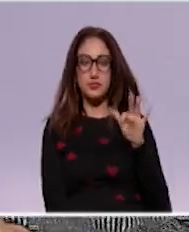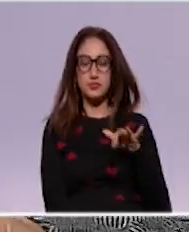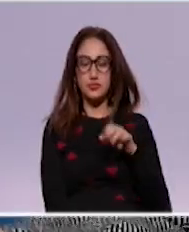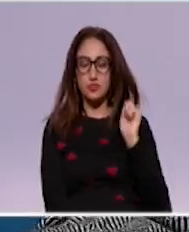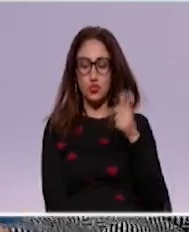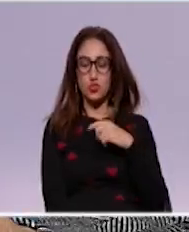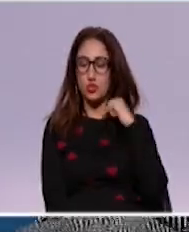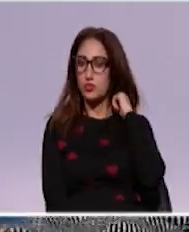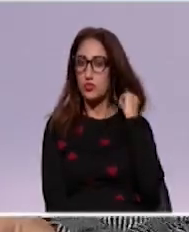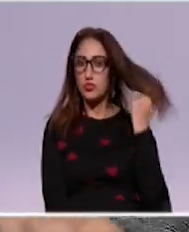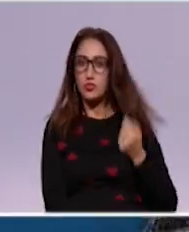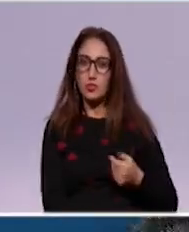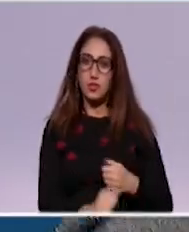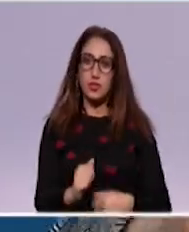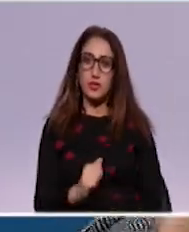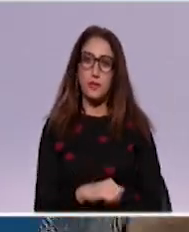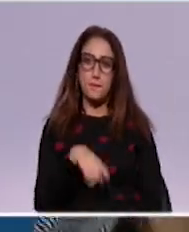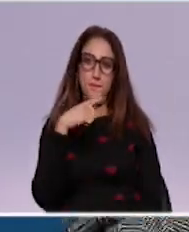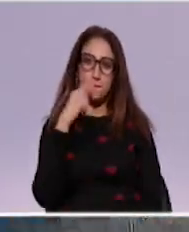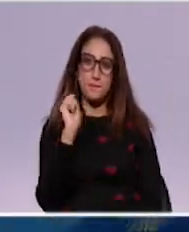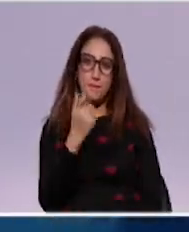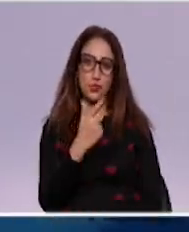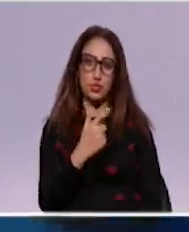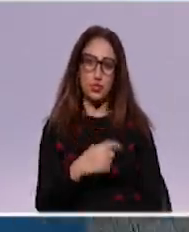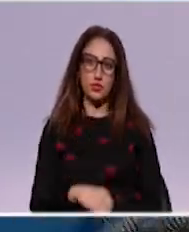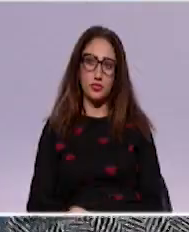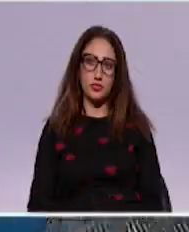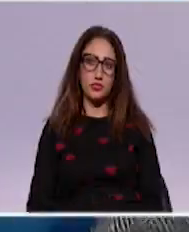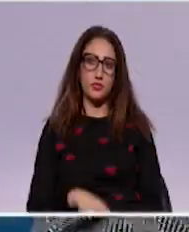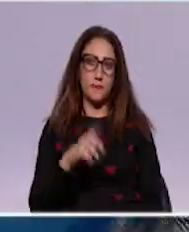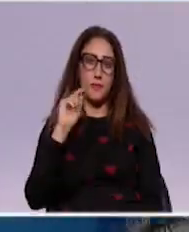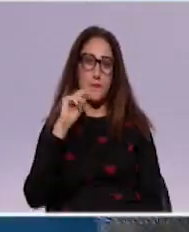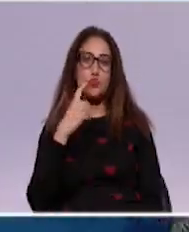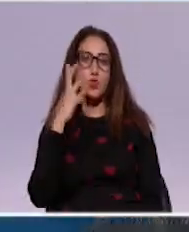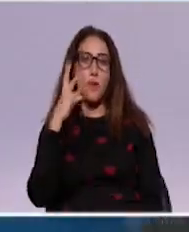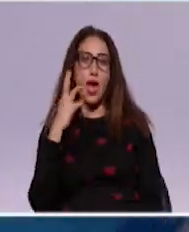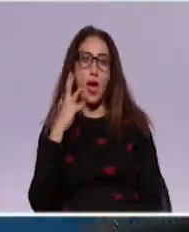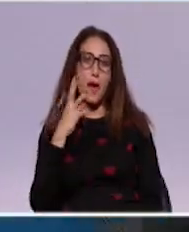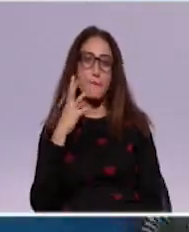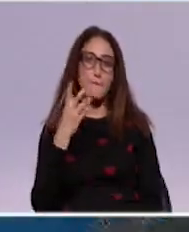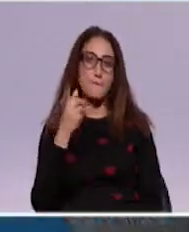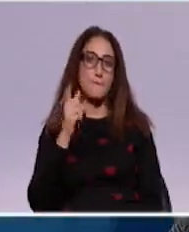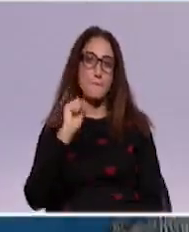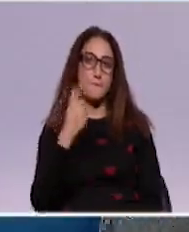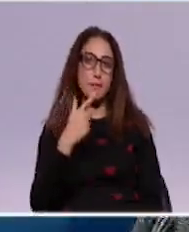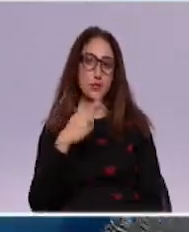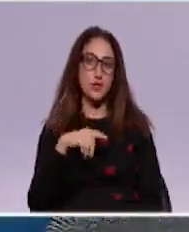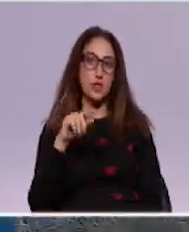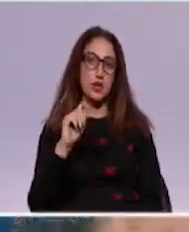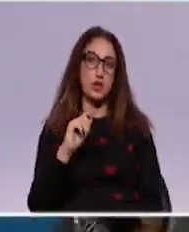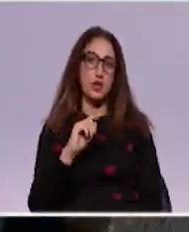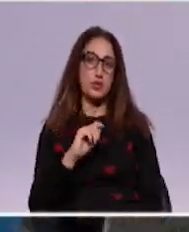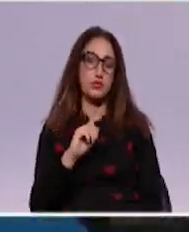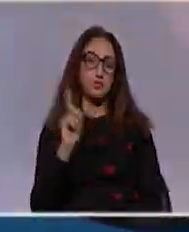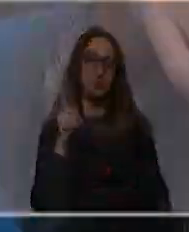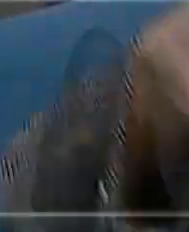بنات كتير كده من سني بيغيروا مني وبيحسدوني مع اني مش احلى منهم بصراحة لا عندي لبس اخر